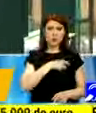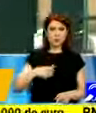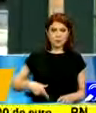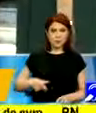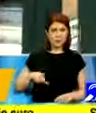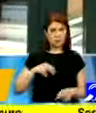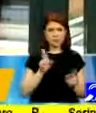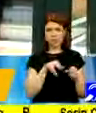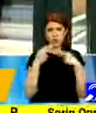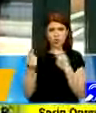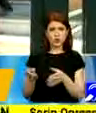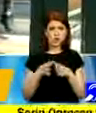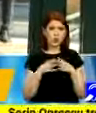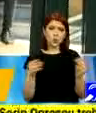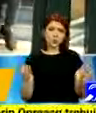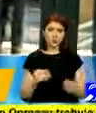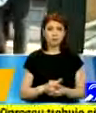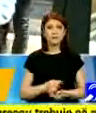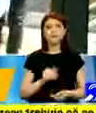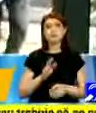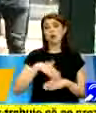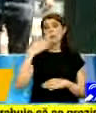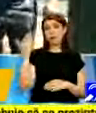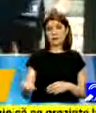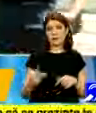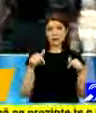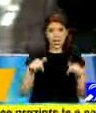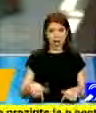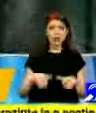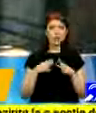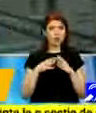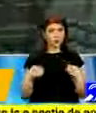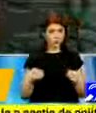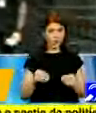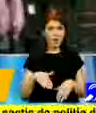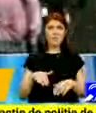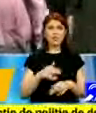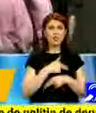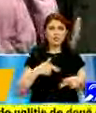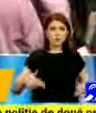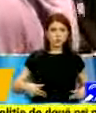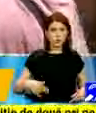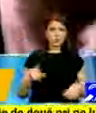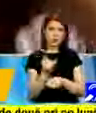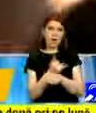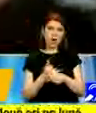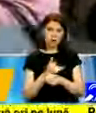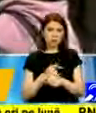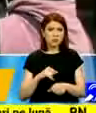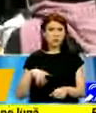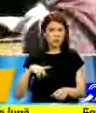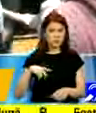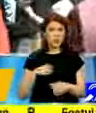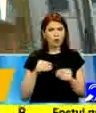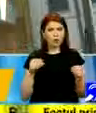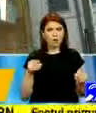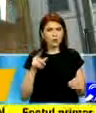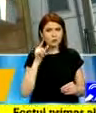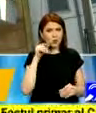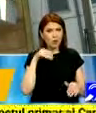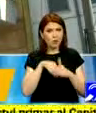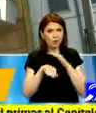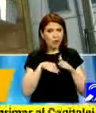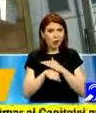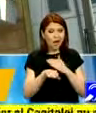fie extradat în România. Pe de altă parte, aici la noi în țară, Ministerul Justiției a constatat faptul că sunt foarte mulți fugari, pentru că pe